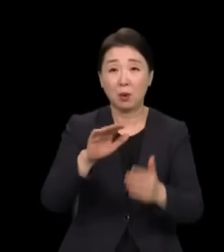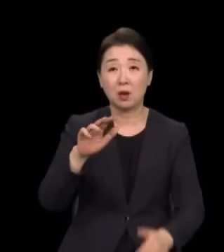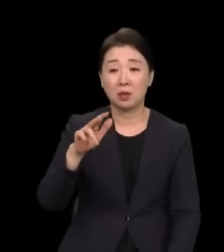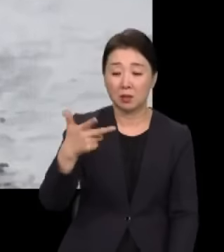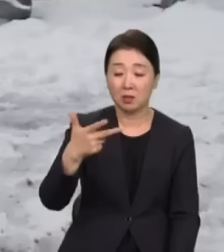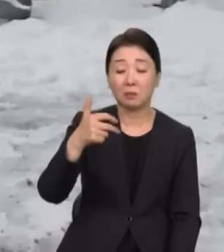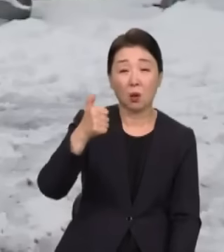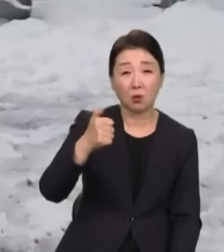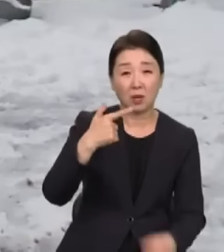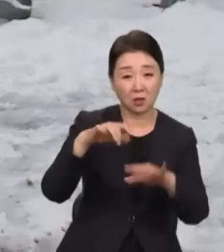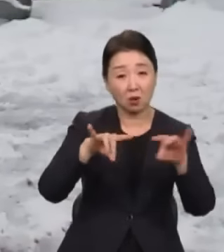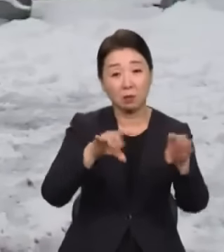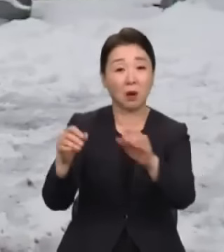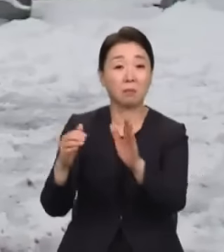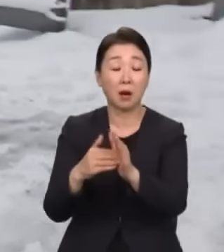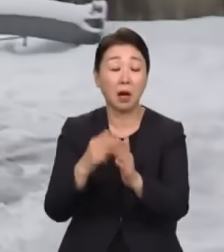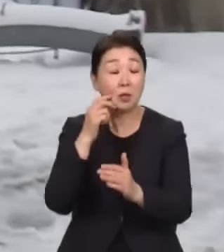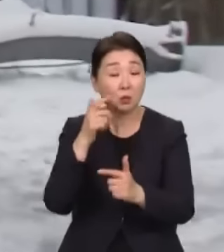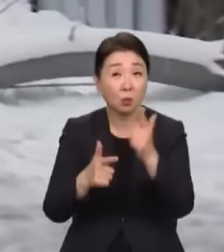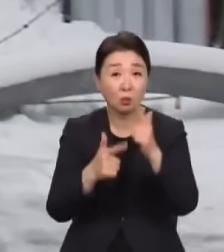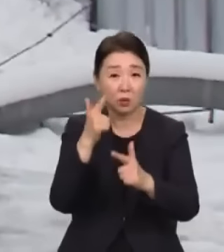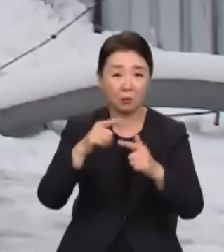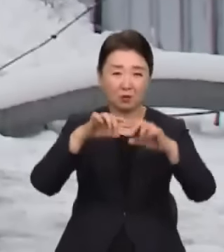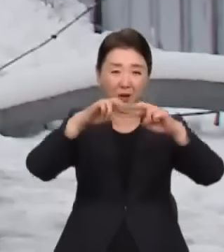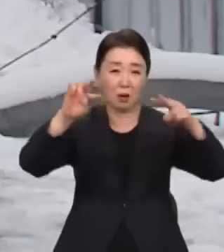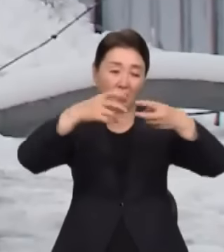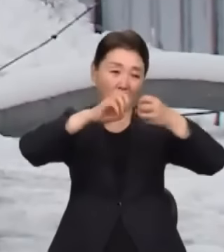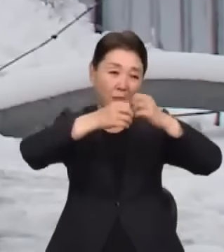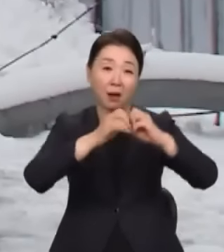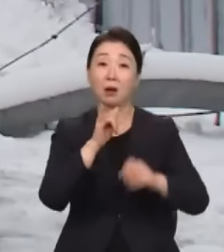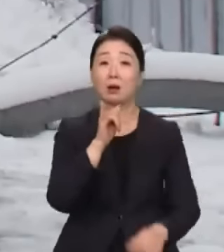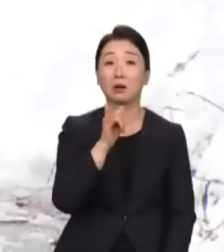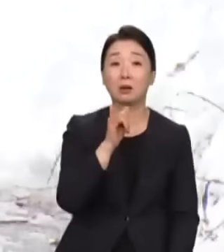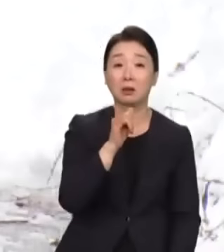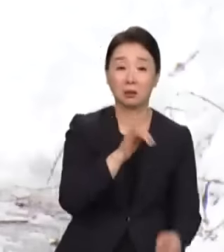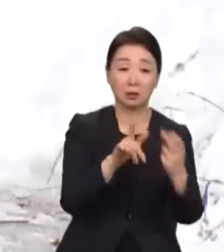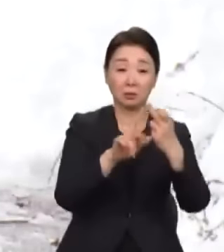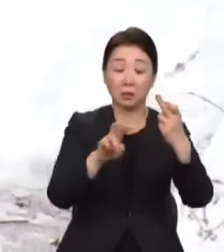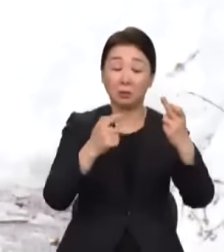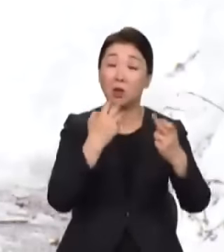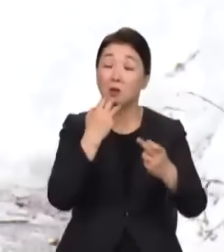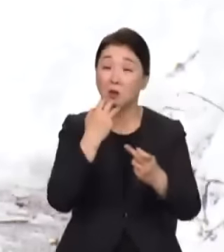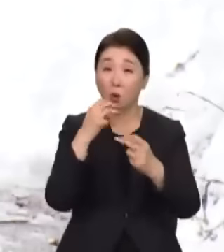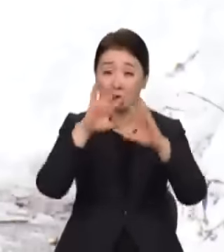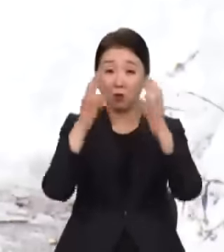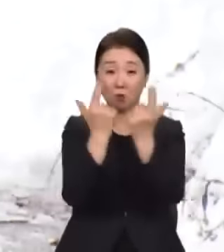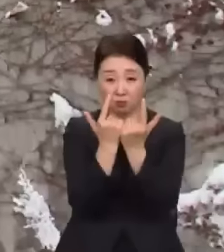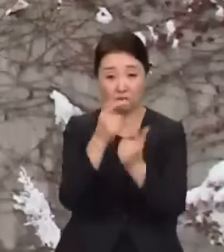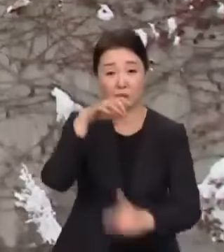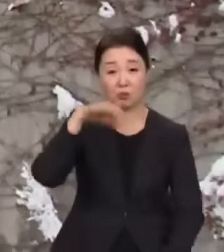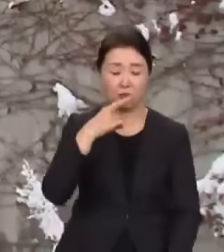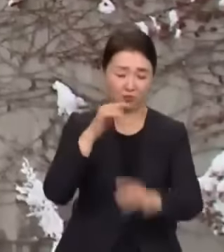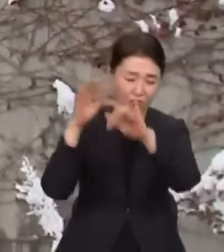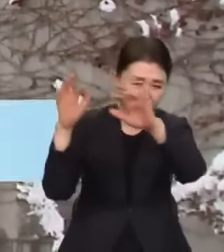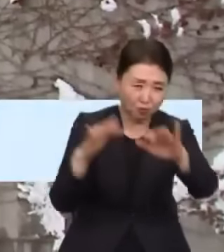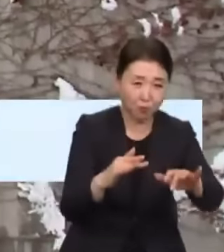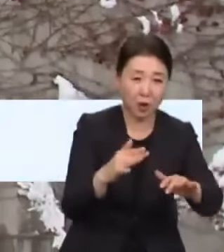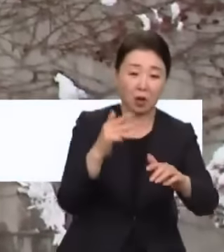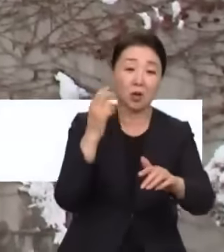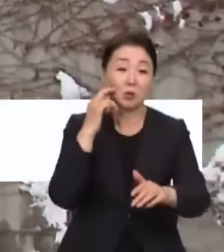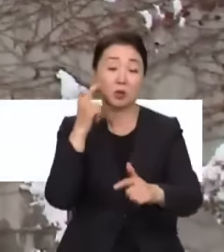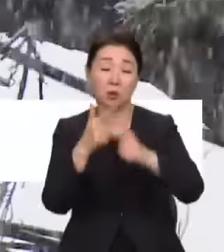끊겼습니다. 소나무와 전기줄이 뒤엉켜 있습니다. 지난달 27일 서울 성북구에서도 폭설에 소나무가